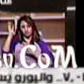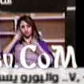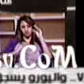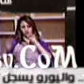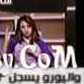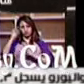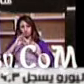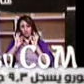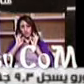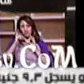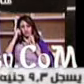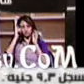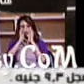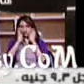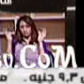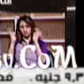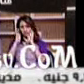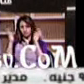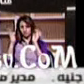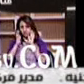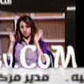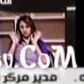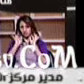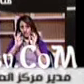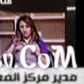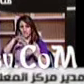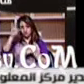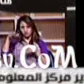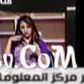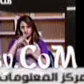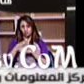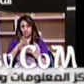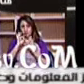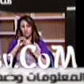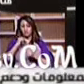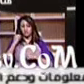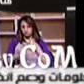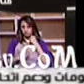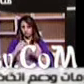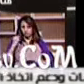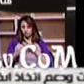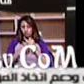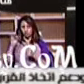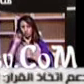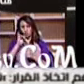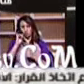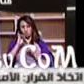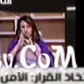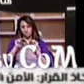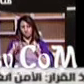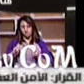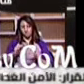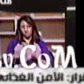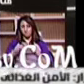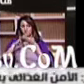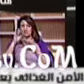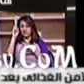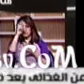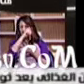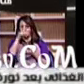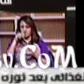ومحتاجين حكماء ومحتاجين مجهود كبير احنا في طبعا احتقان شديد وفي ازمه وفي